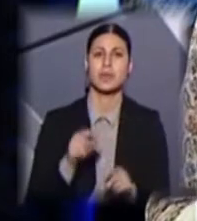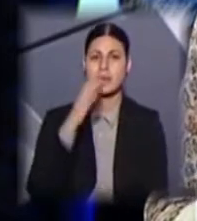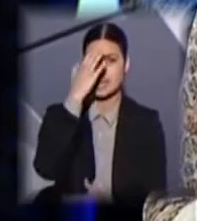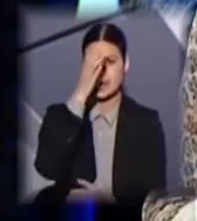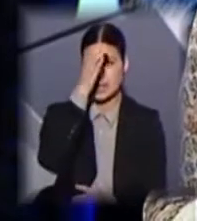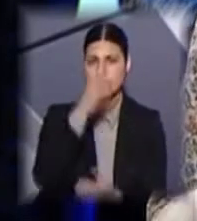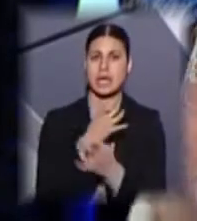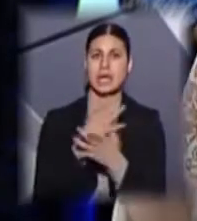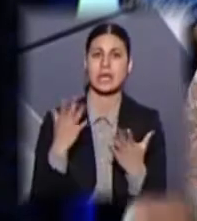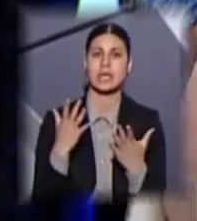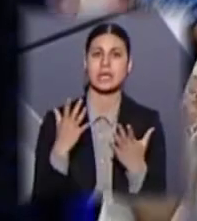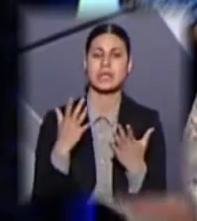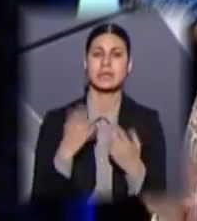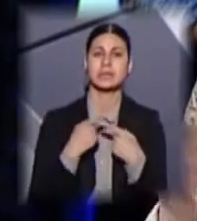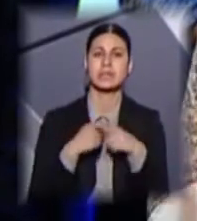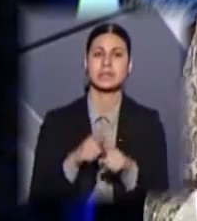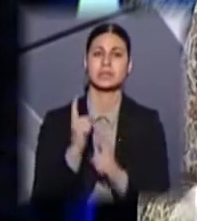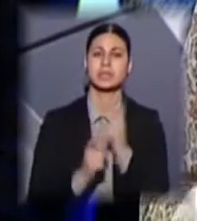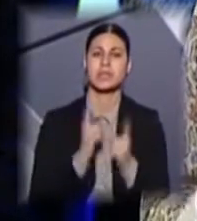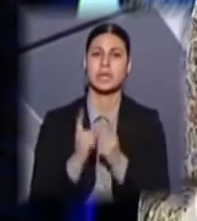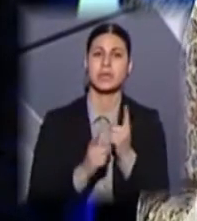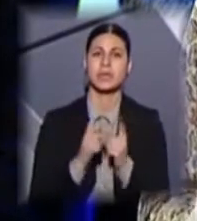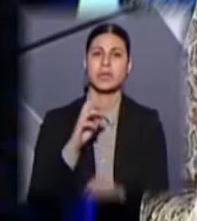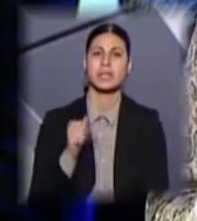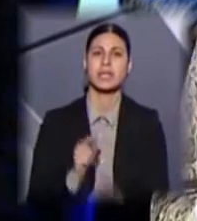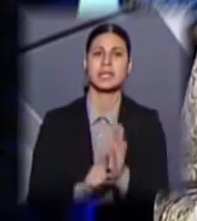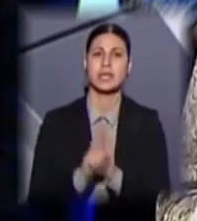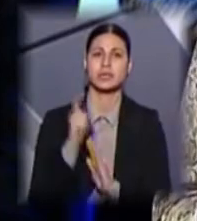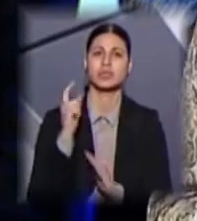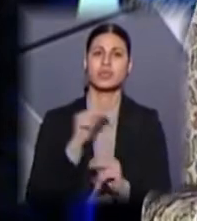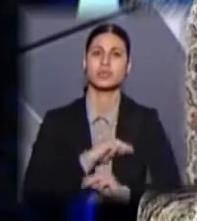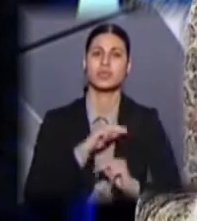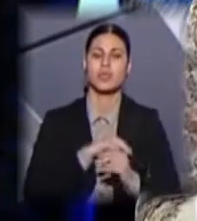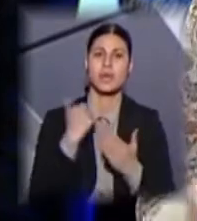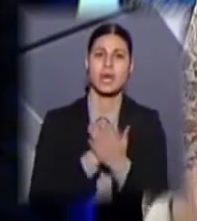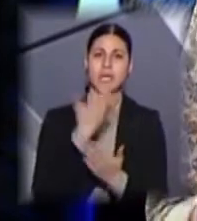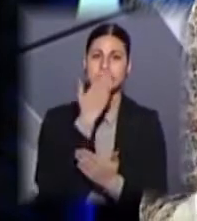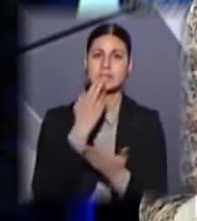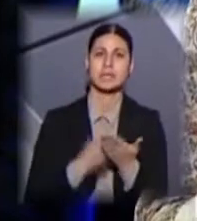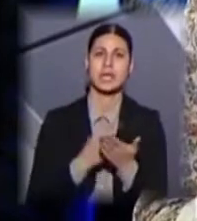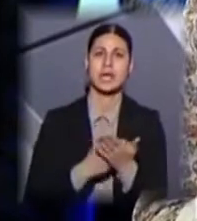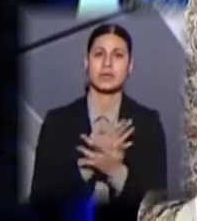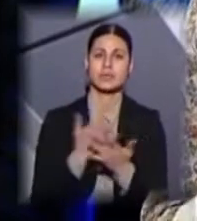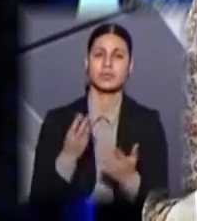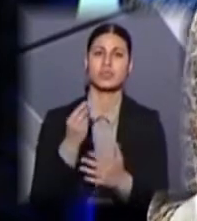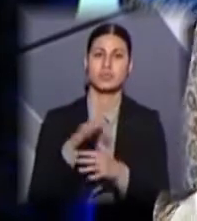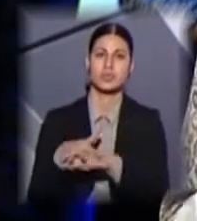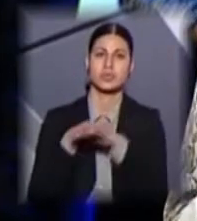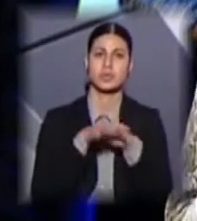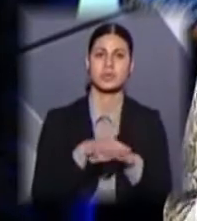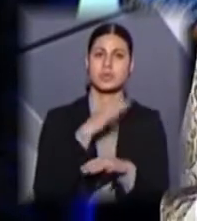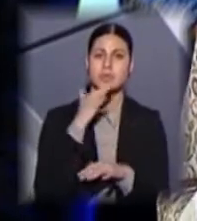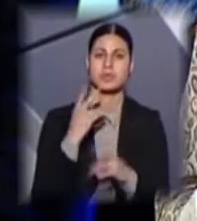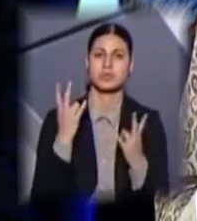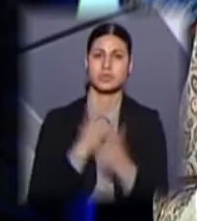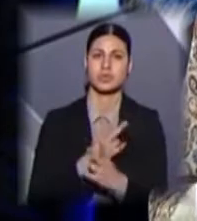განათლების სისტემის რეფორმა და დაიწყო მუშაობა ახალ სახელმძღვანელოებზე, უკვე სერიოზული ფულადი რესურსის საჭიროების